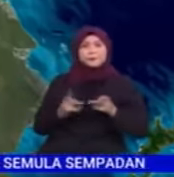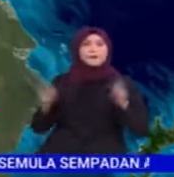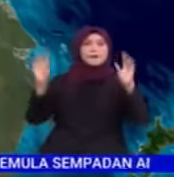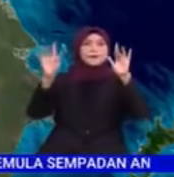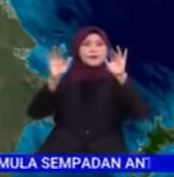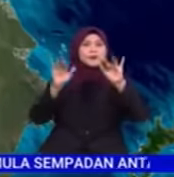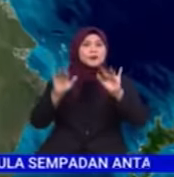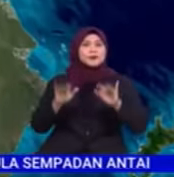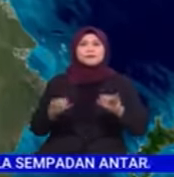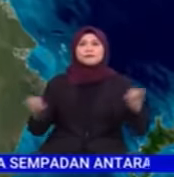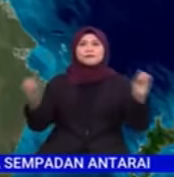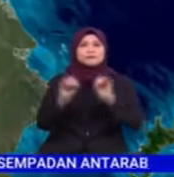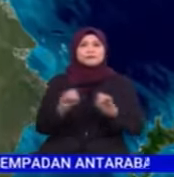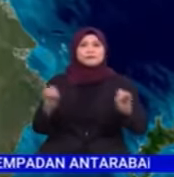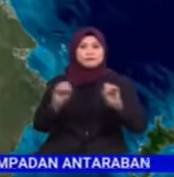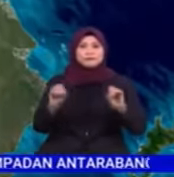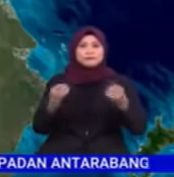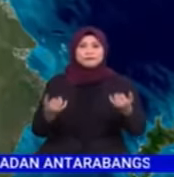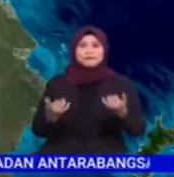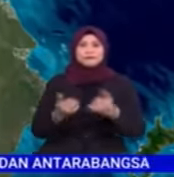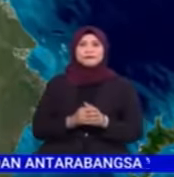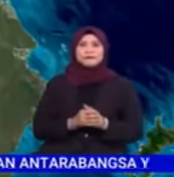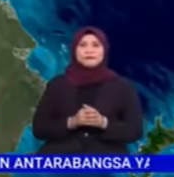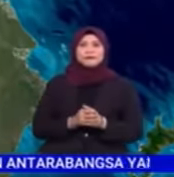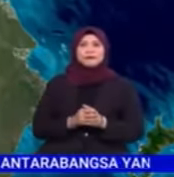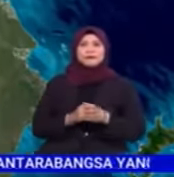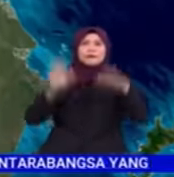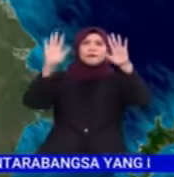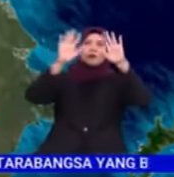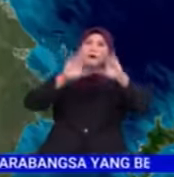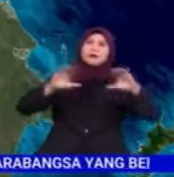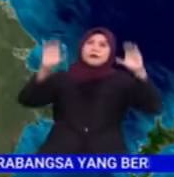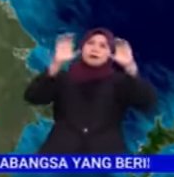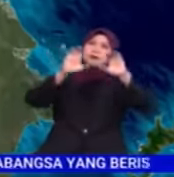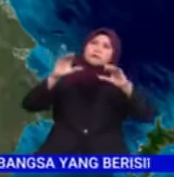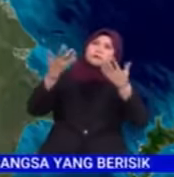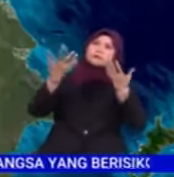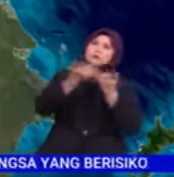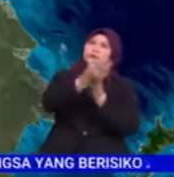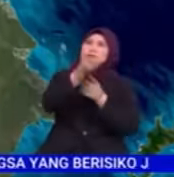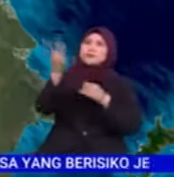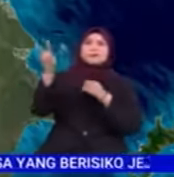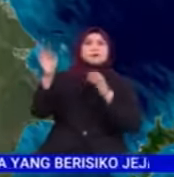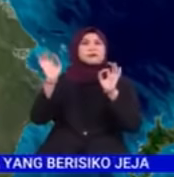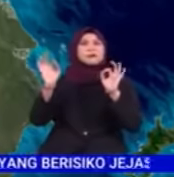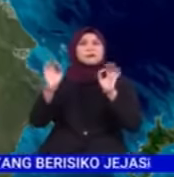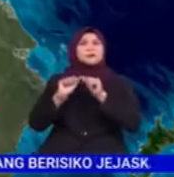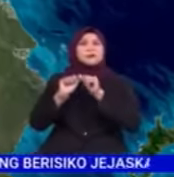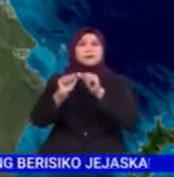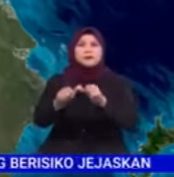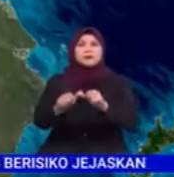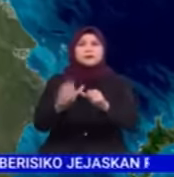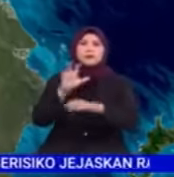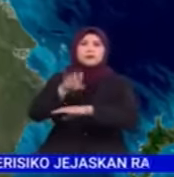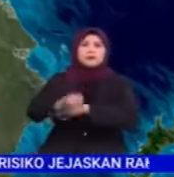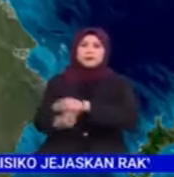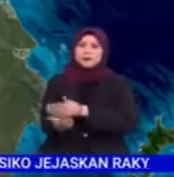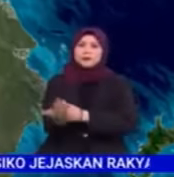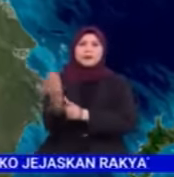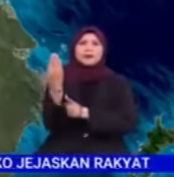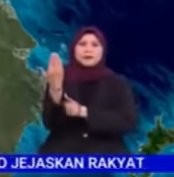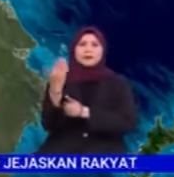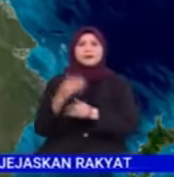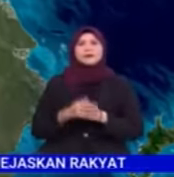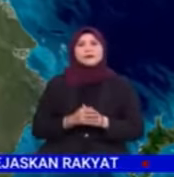hujan yang kecerobohan mesin dan keren cuci yang tiada hujan ini Dijagain akan betrush sehingga ke pagi